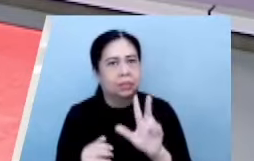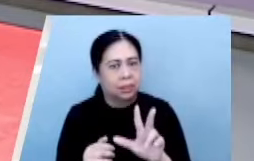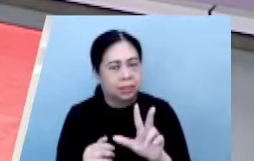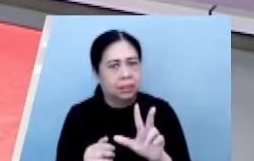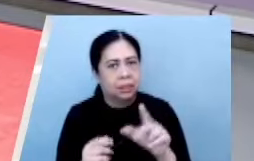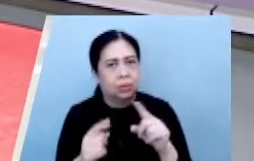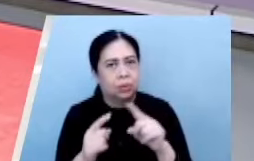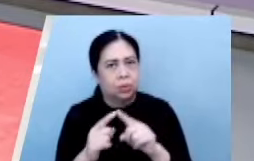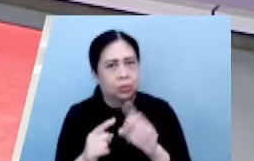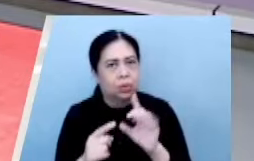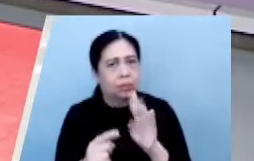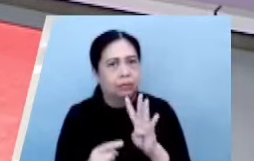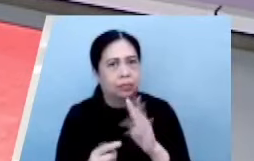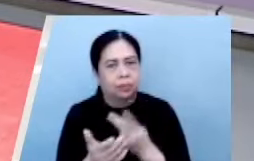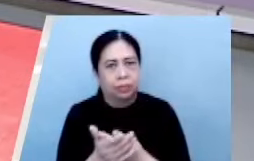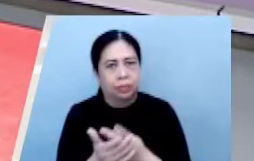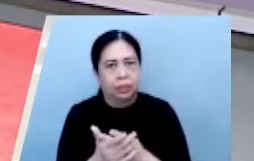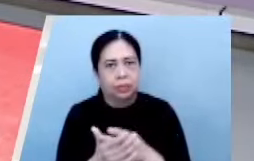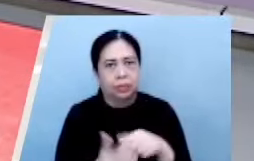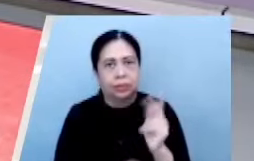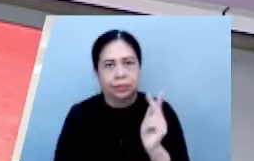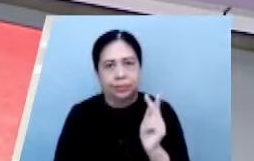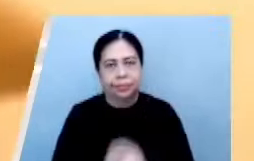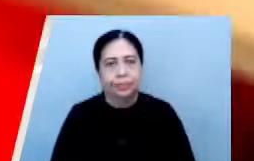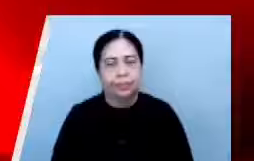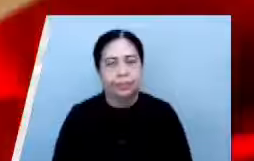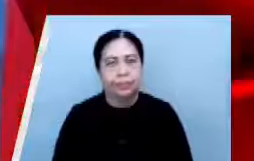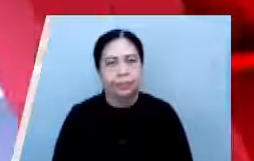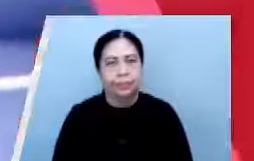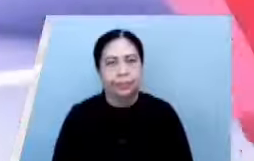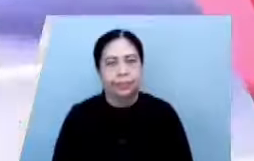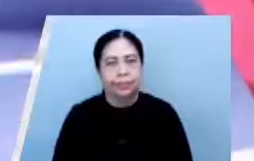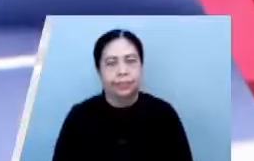git 84 pesos ang sa kerosene.